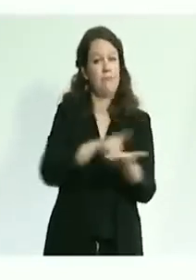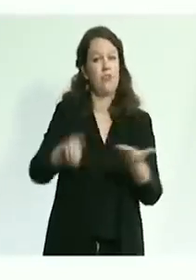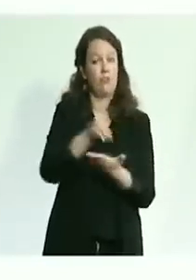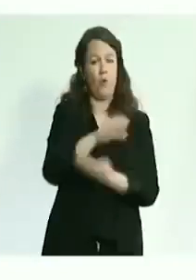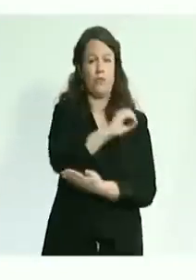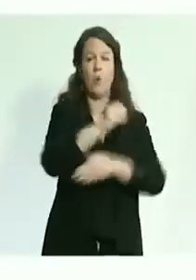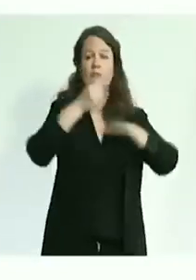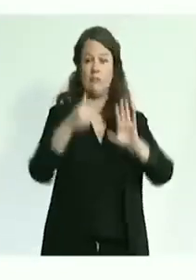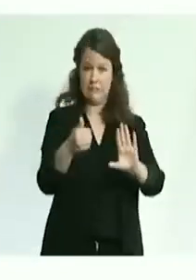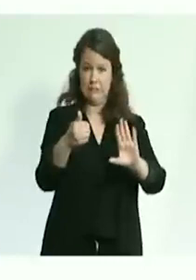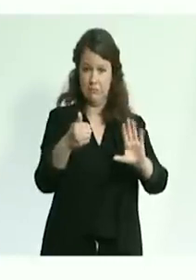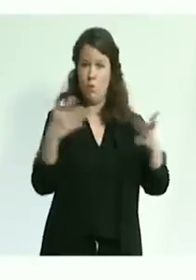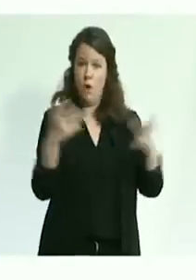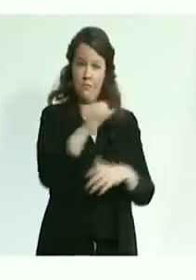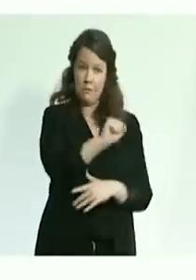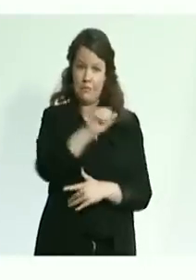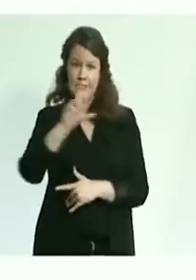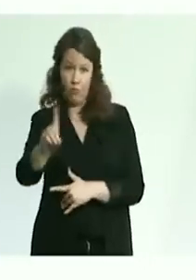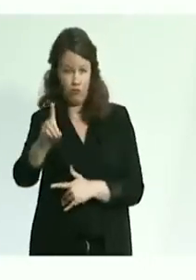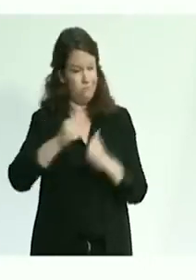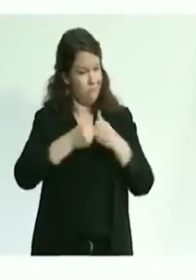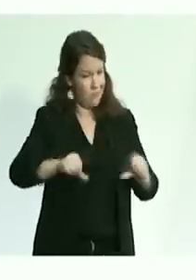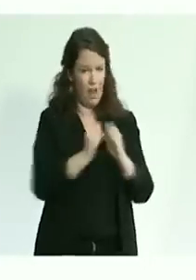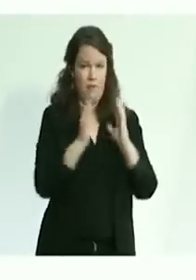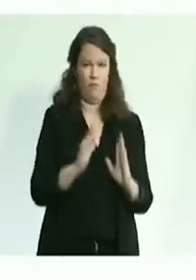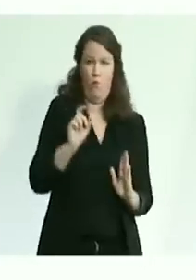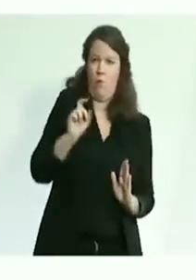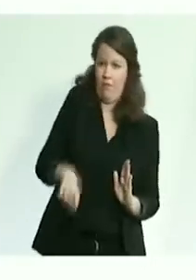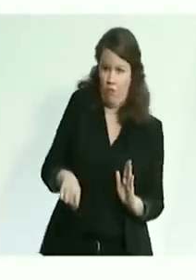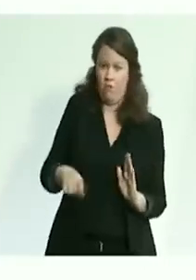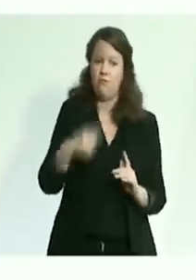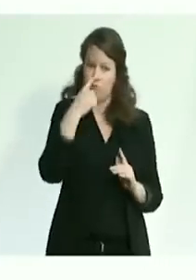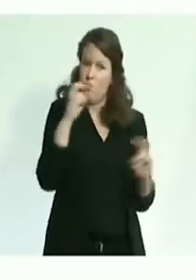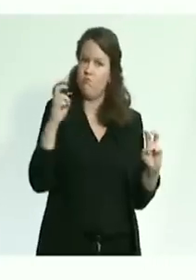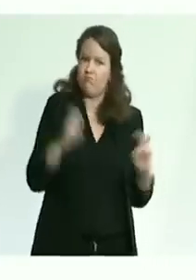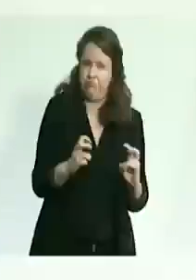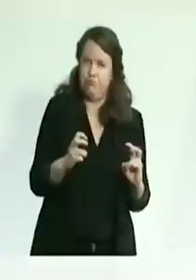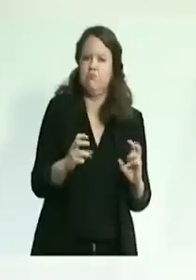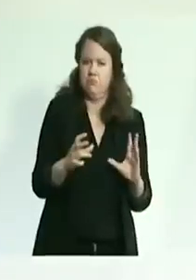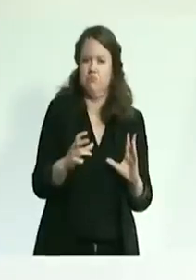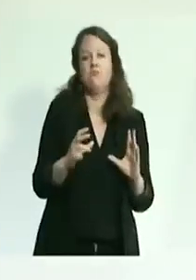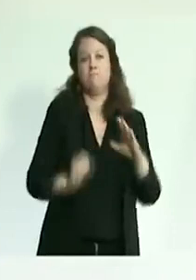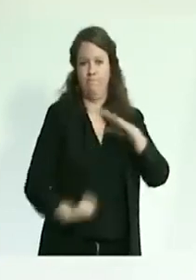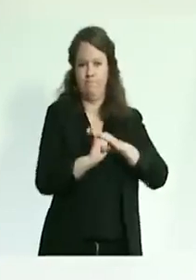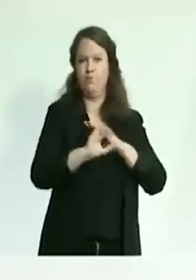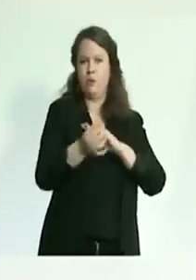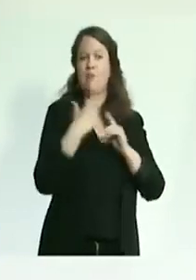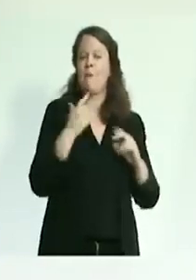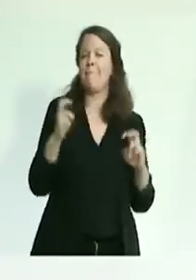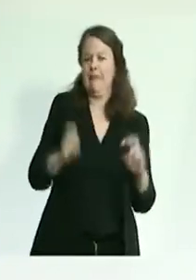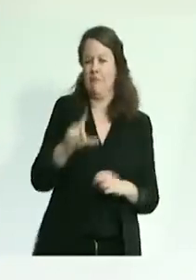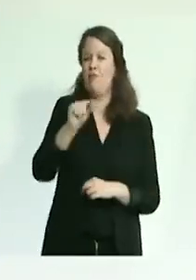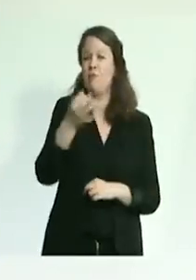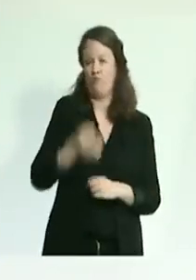confinement le week-end, l'incidence y reste très élevée, mais en baisse de plus de 20% sur une semaine. Mais cette